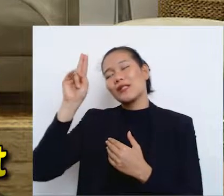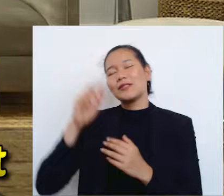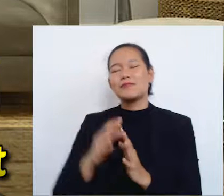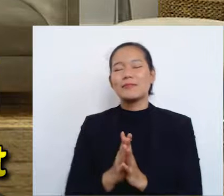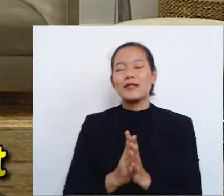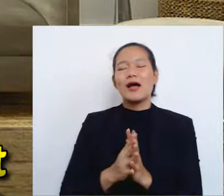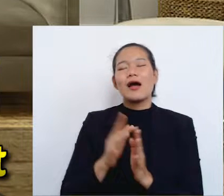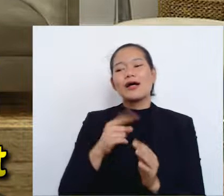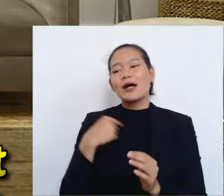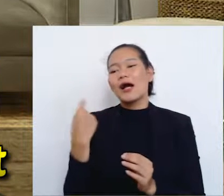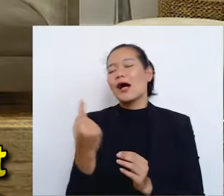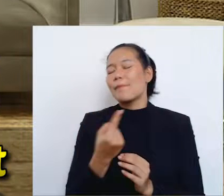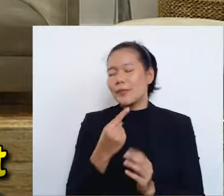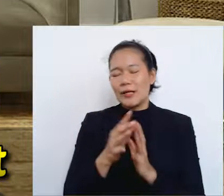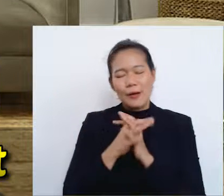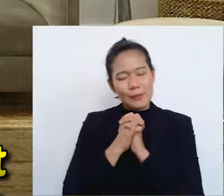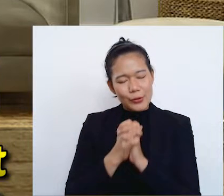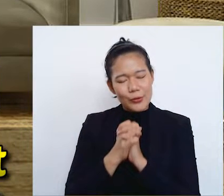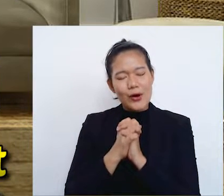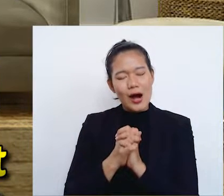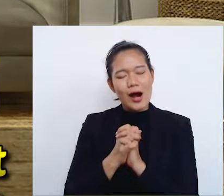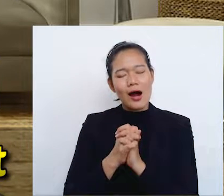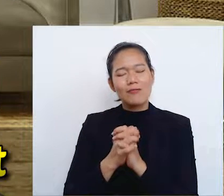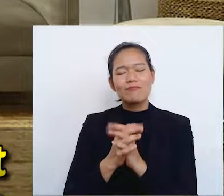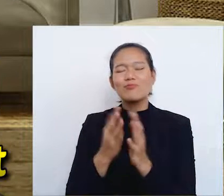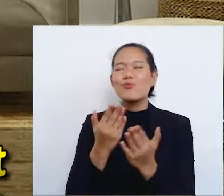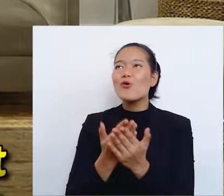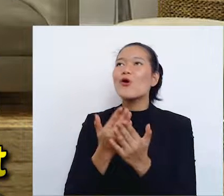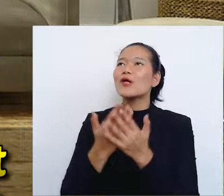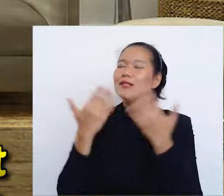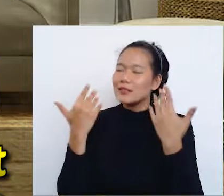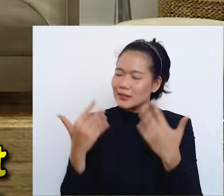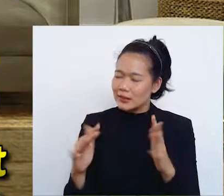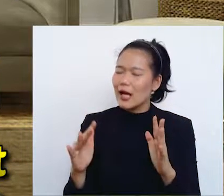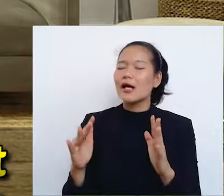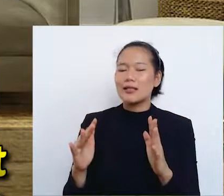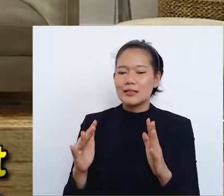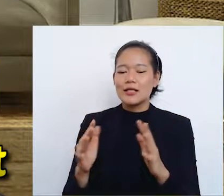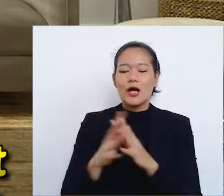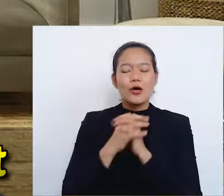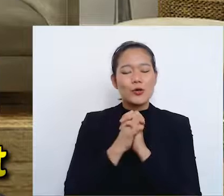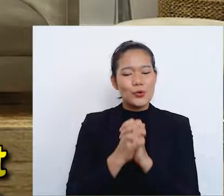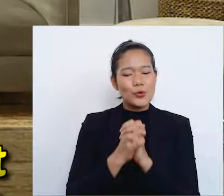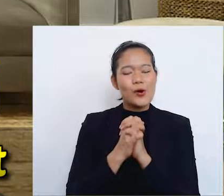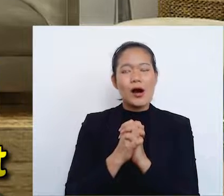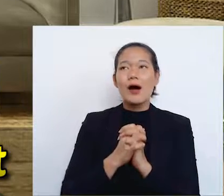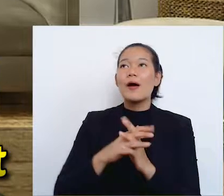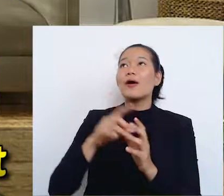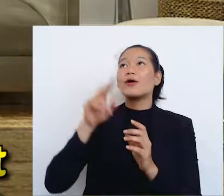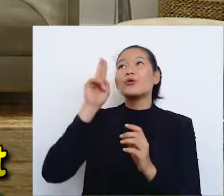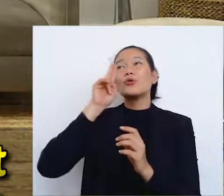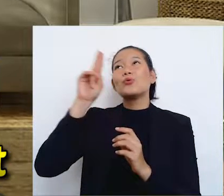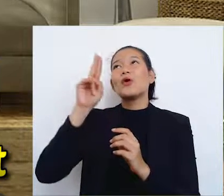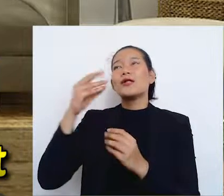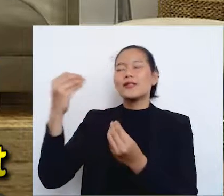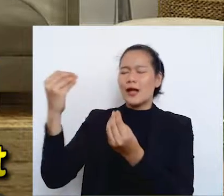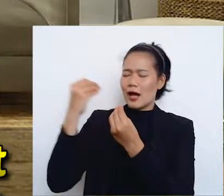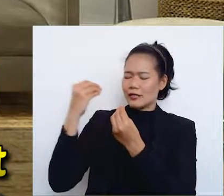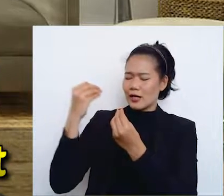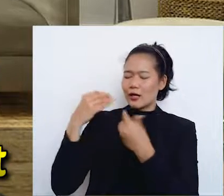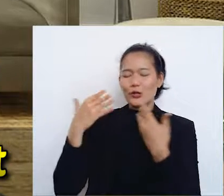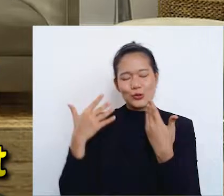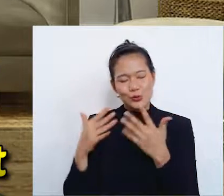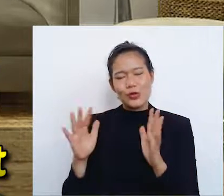Tuhan, kami mengakhiri doa dan permohonan kami ini dengan doa yang sudah Tuhan